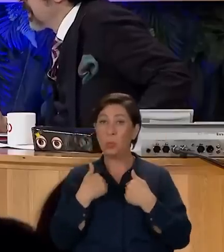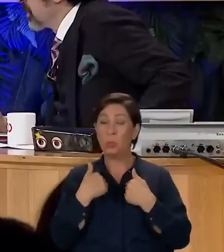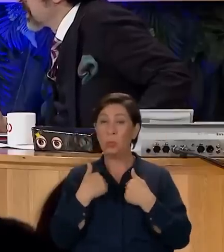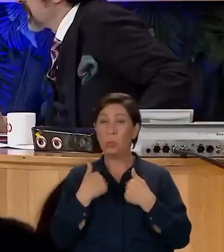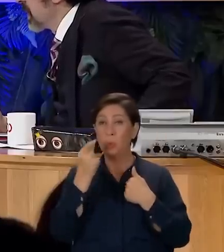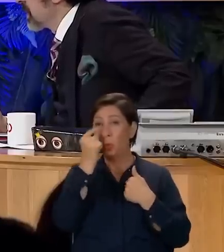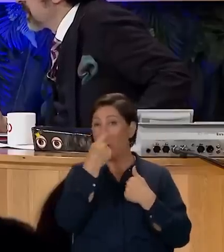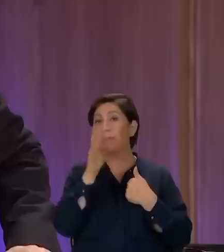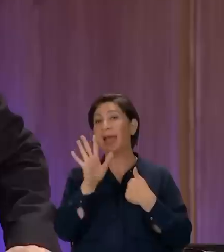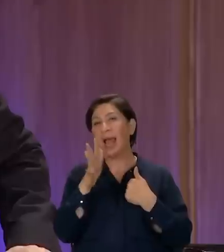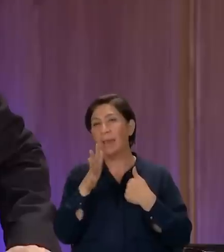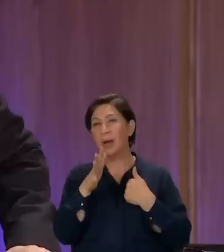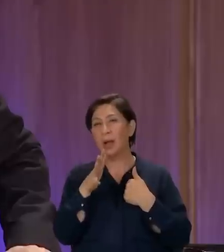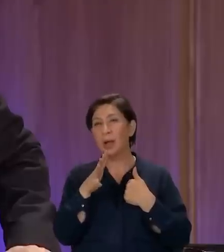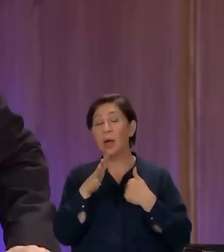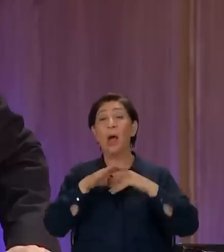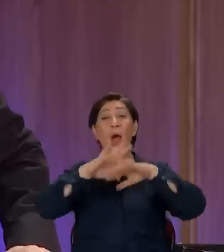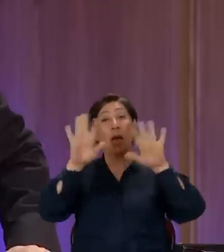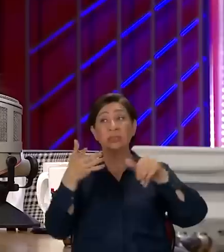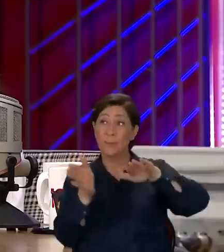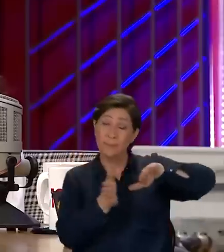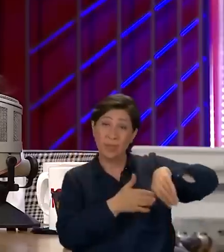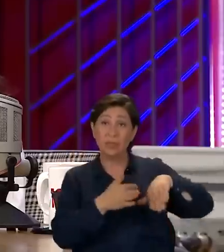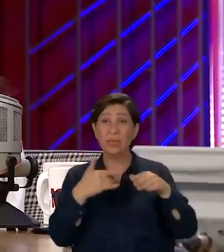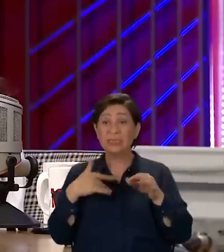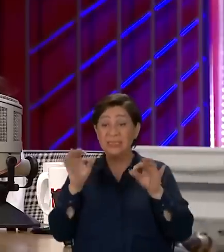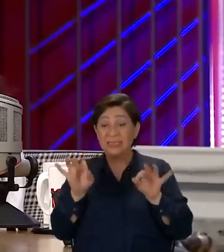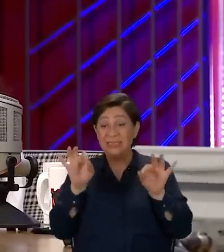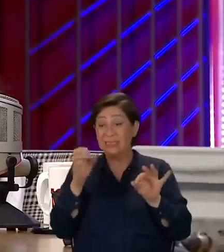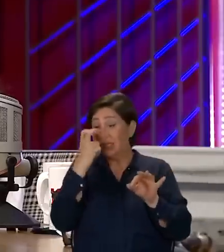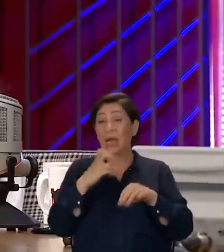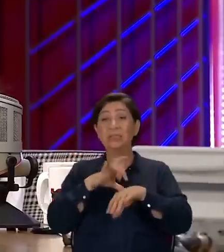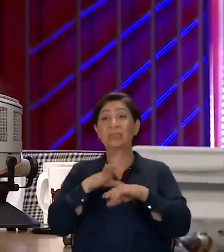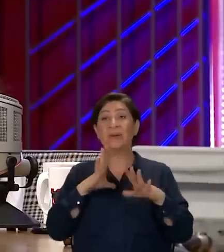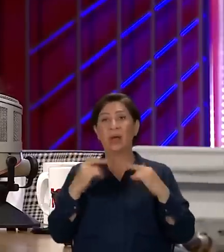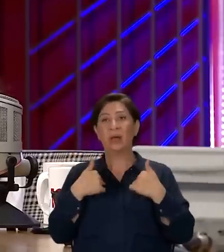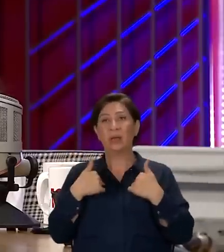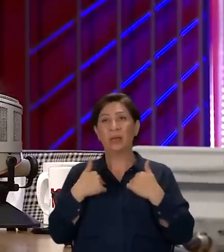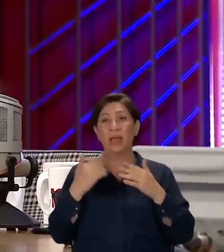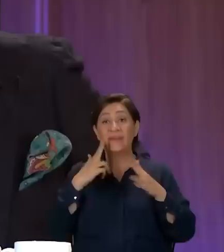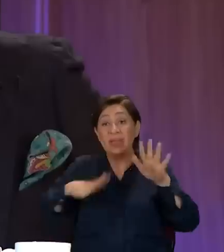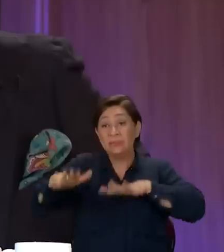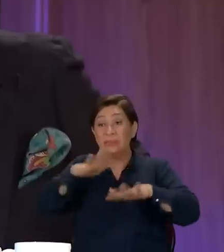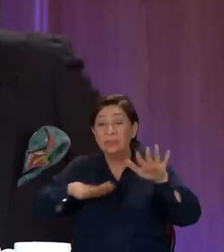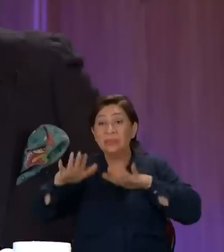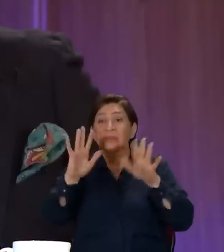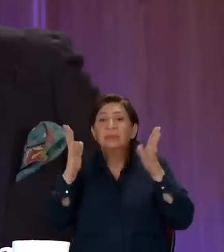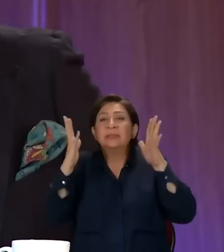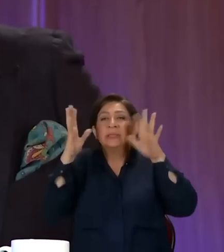Doğru. Kolay olmasa gerek. Her şeyi bırakın, titizlik hastalığım var benim. Ciddi mi söylüyorsun?